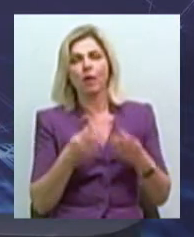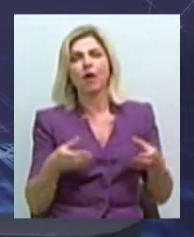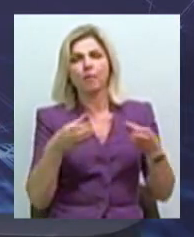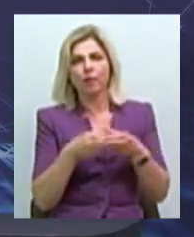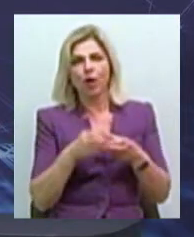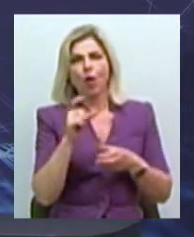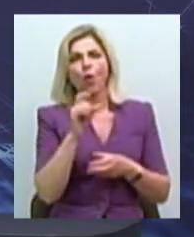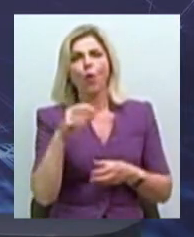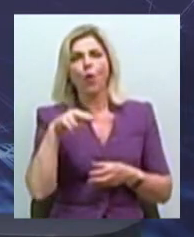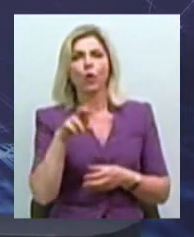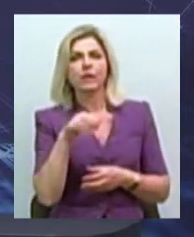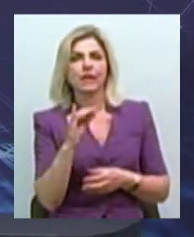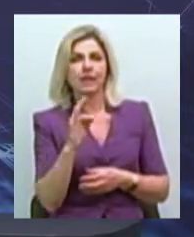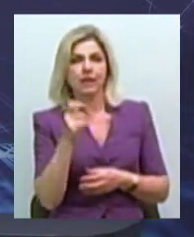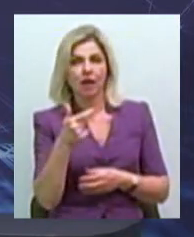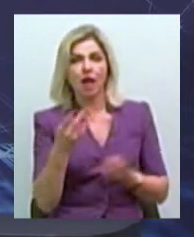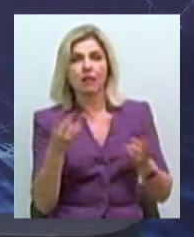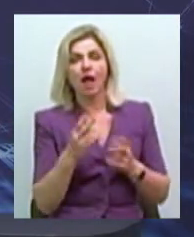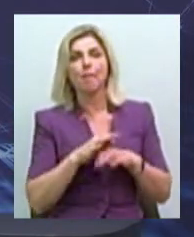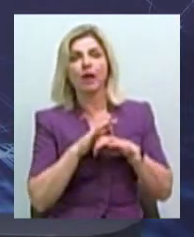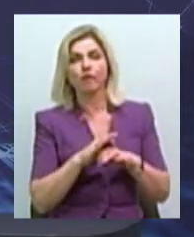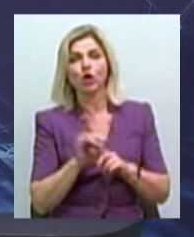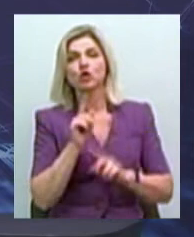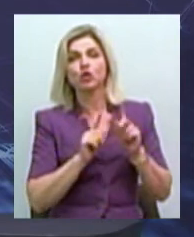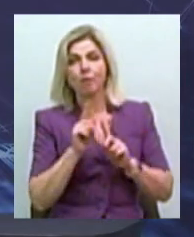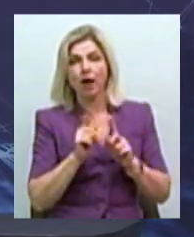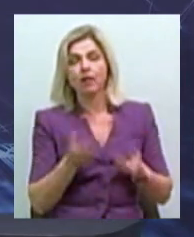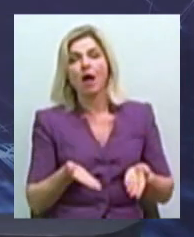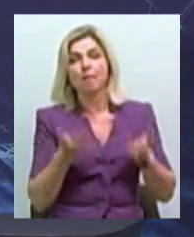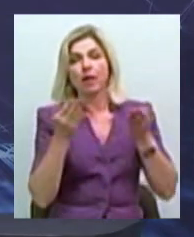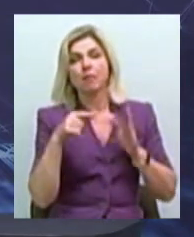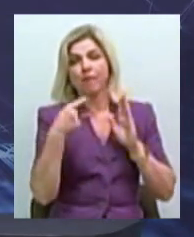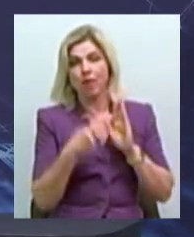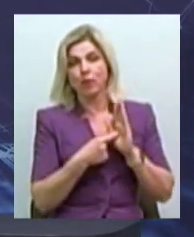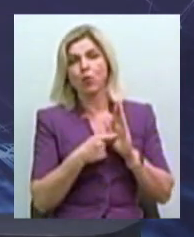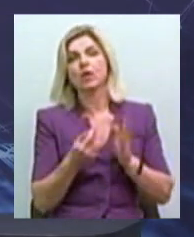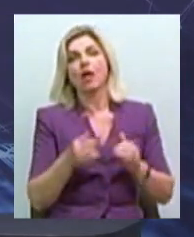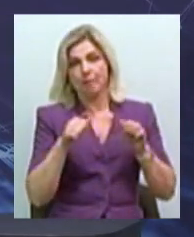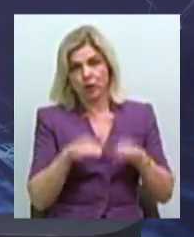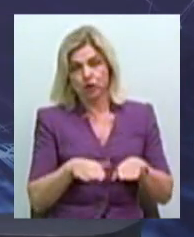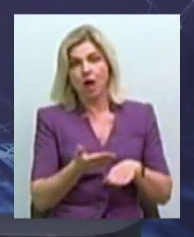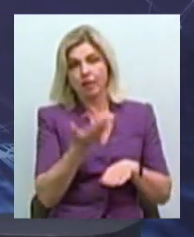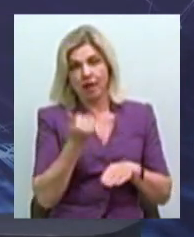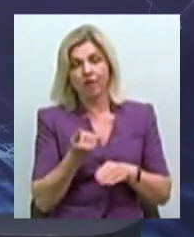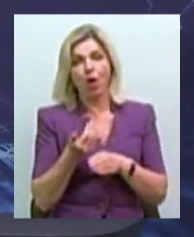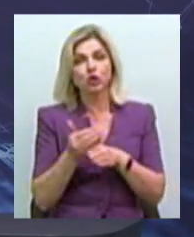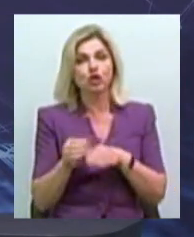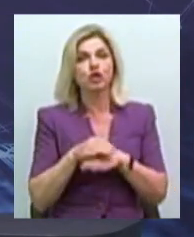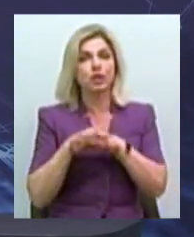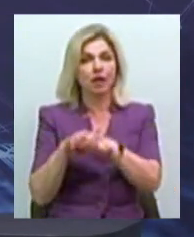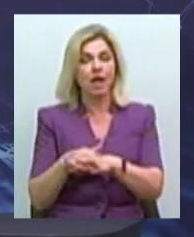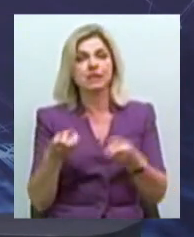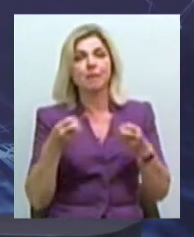холдинги, там, где надо проводить собрание акционеров, поднимать этот вопрос на собрании, чтобы они принимали решение, давайте действительно отчислять город Николаев, спецфонд какую-то